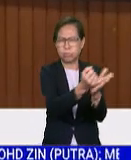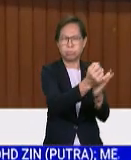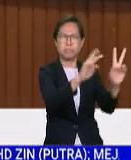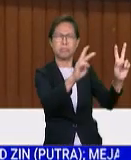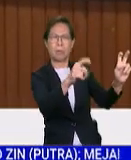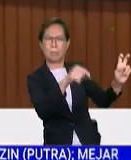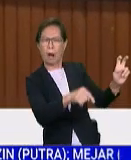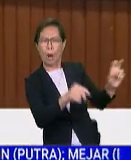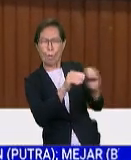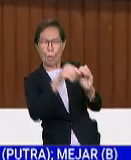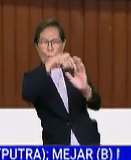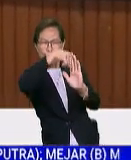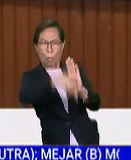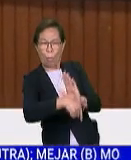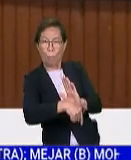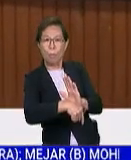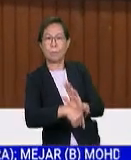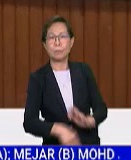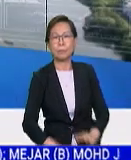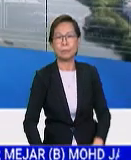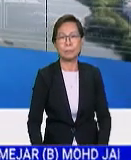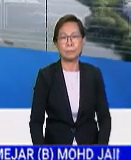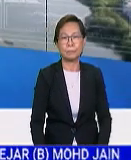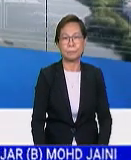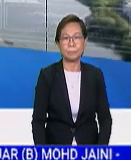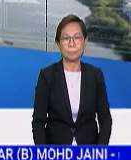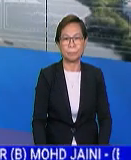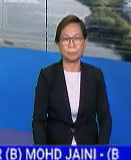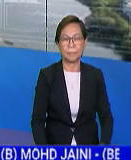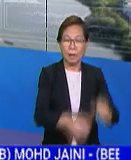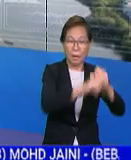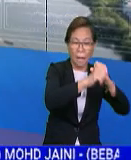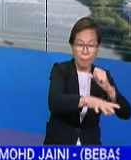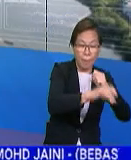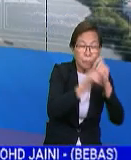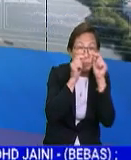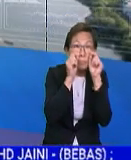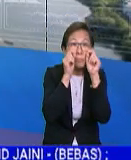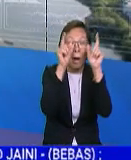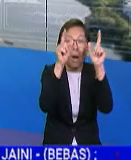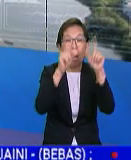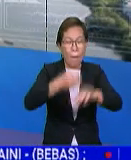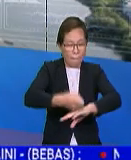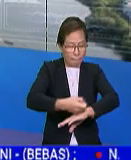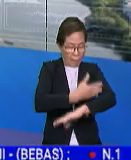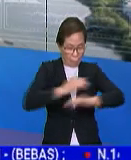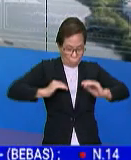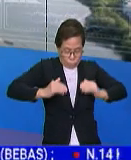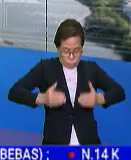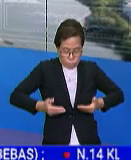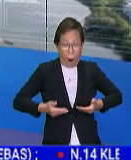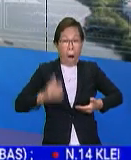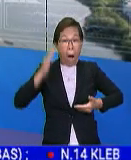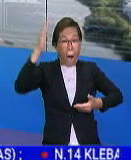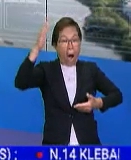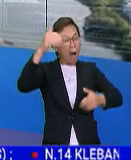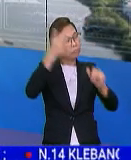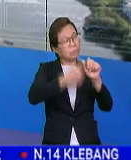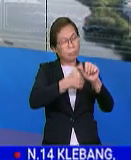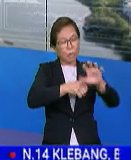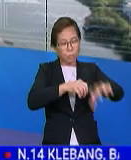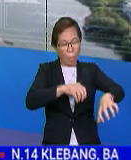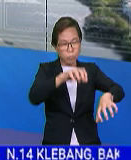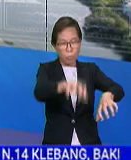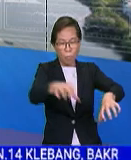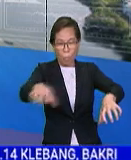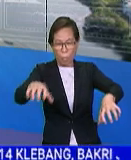ini dengan lebih mendalap lagi kempen kesedaran kanser payu darah akan diadakan di setiap daerah